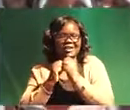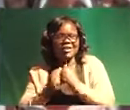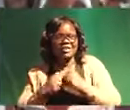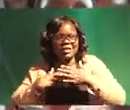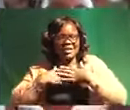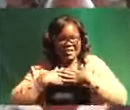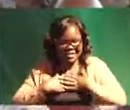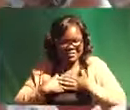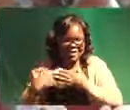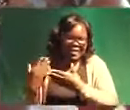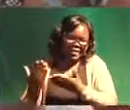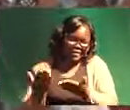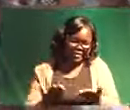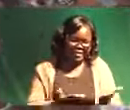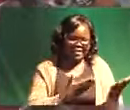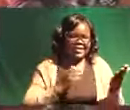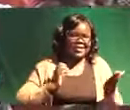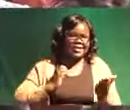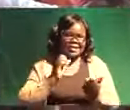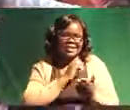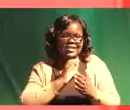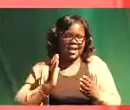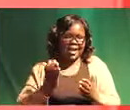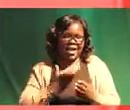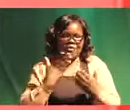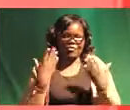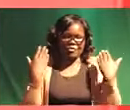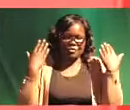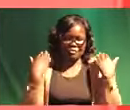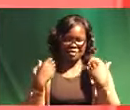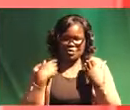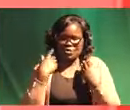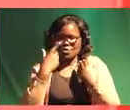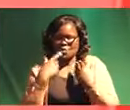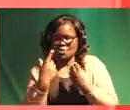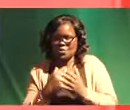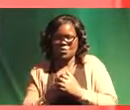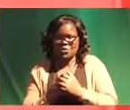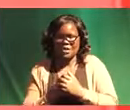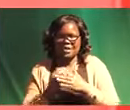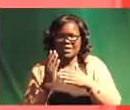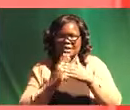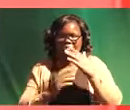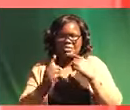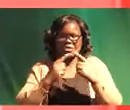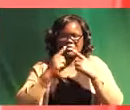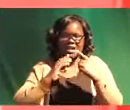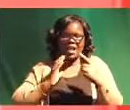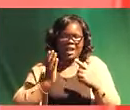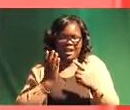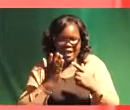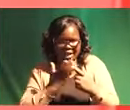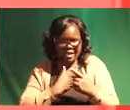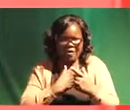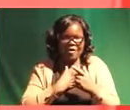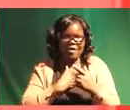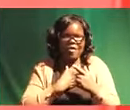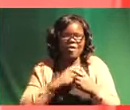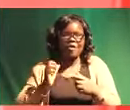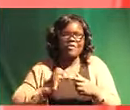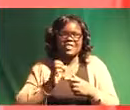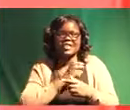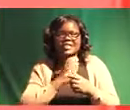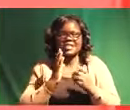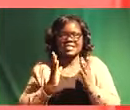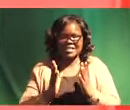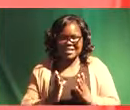heshima nimkaribishe senator wetu wa Meru ambaye pia ni deputy speaker wetu wa nyumba la Senate,